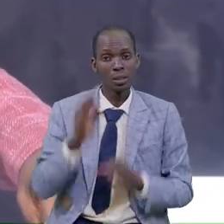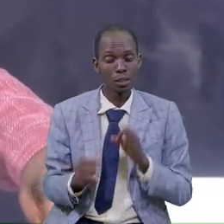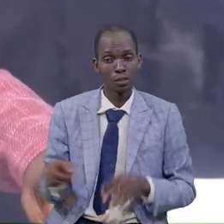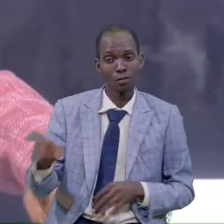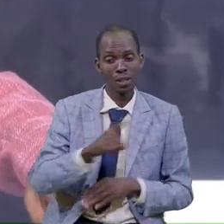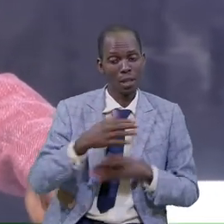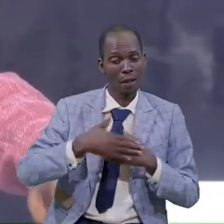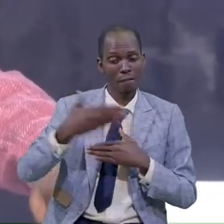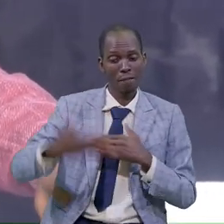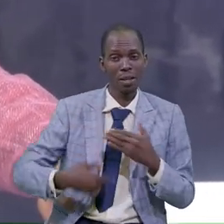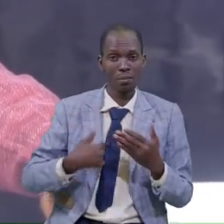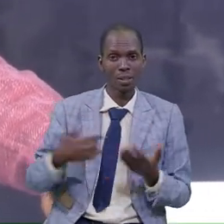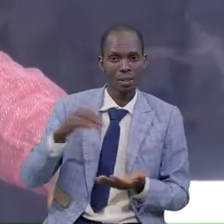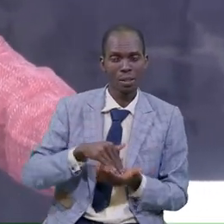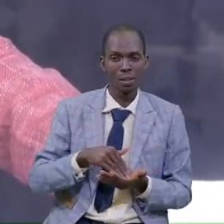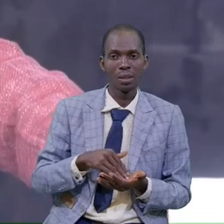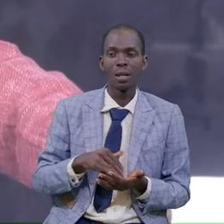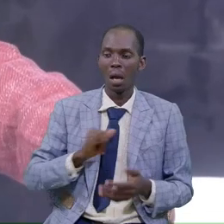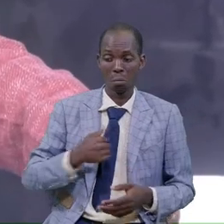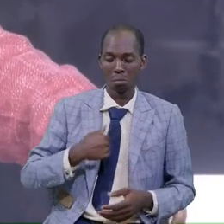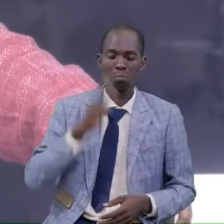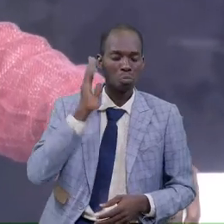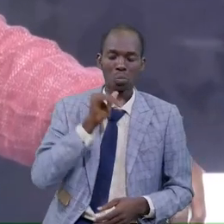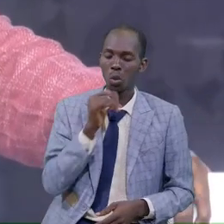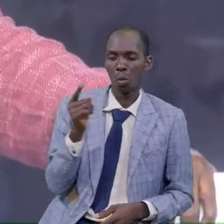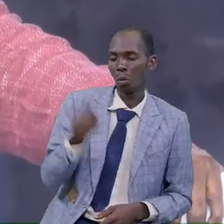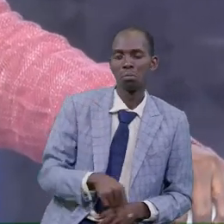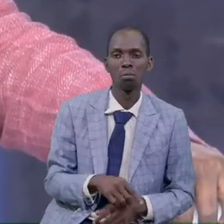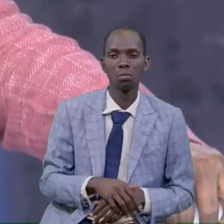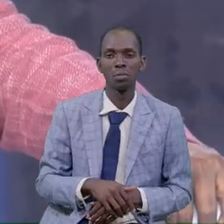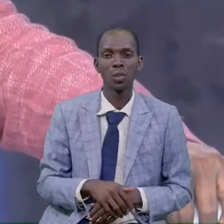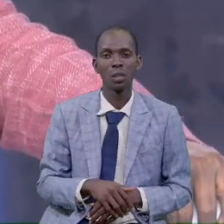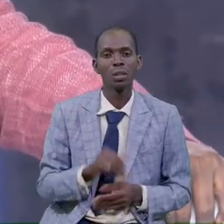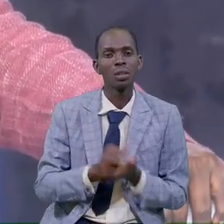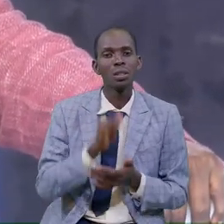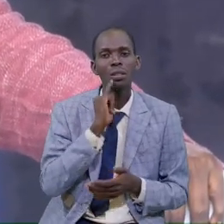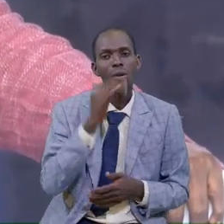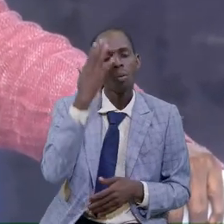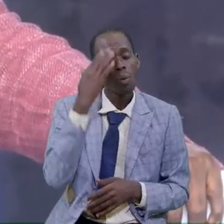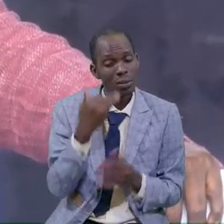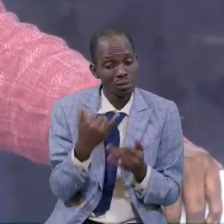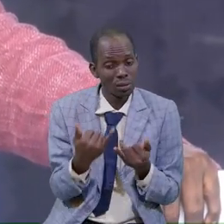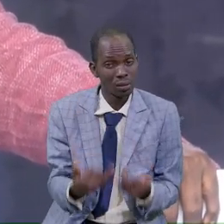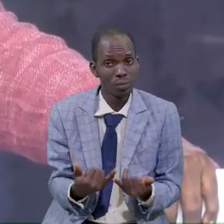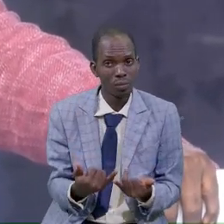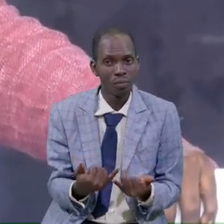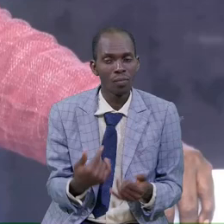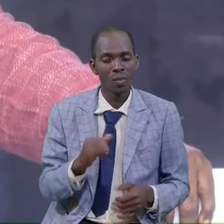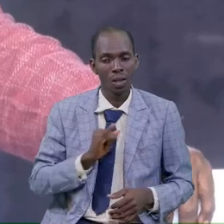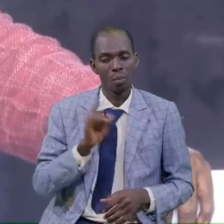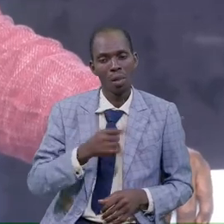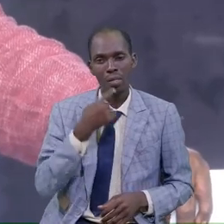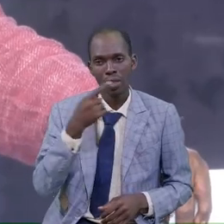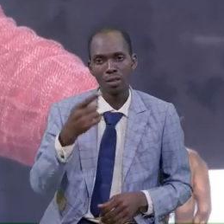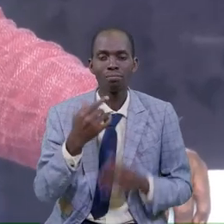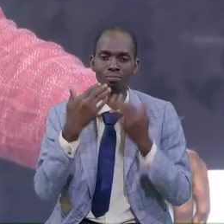m'invite encore, je ne viendrai plus. That's why, c'est pourquoi, this time now, en ce moment, I have to say thank je dois vous dire merci. I